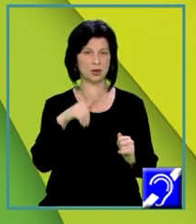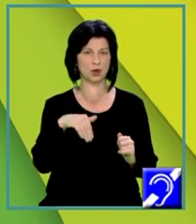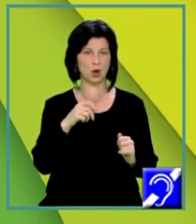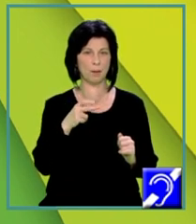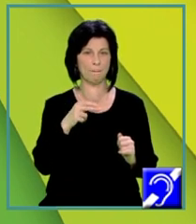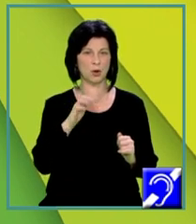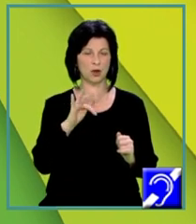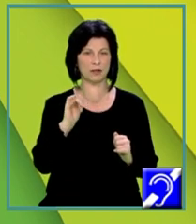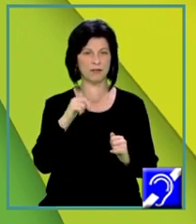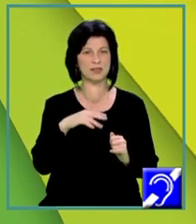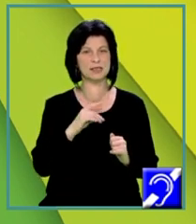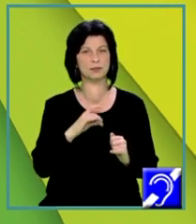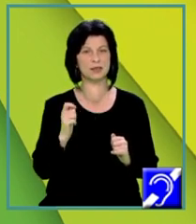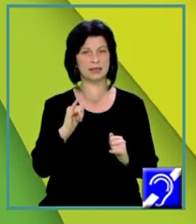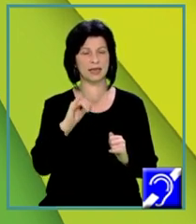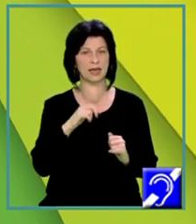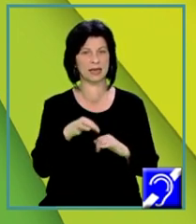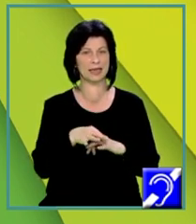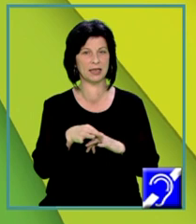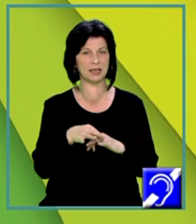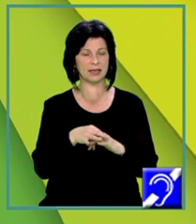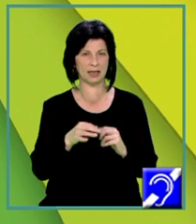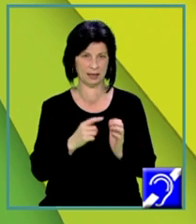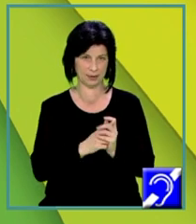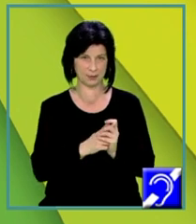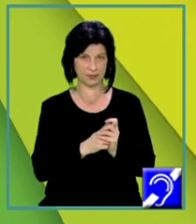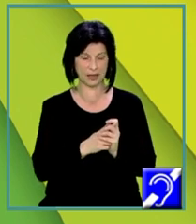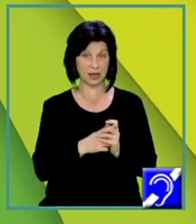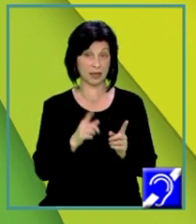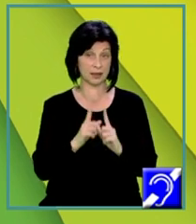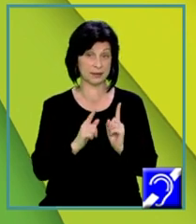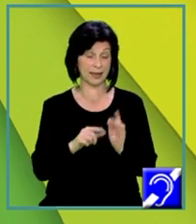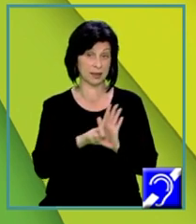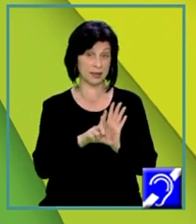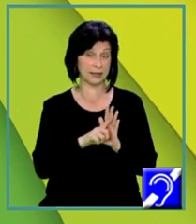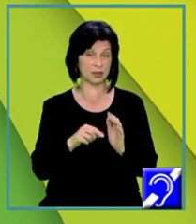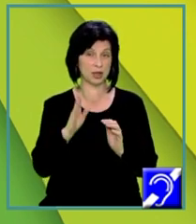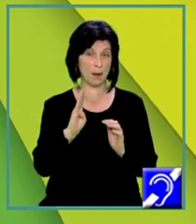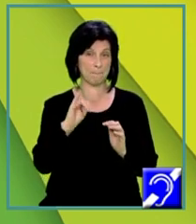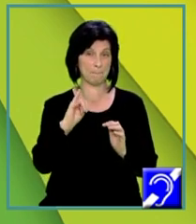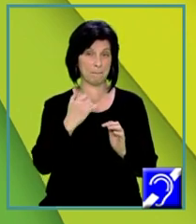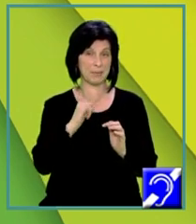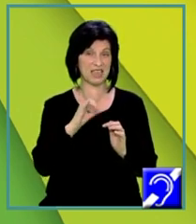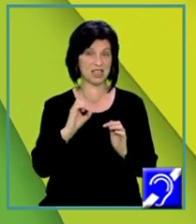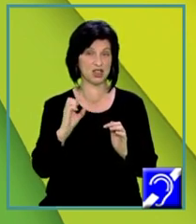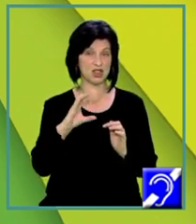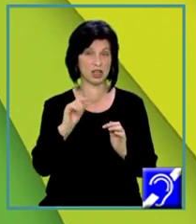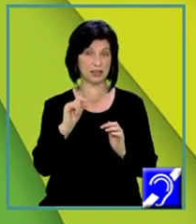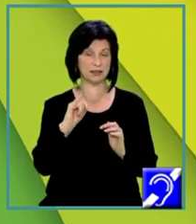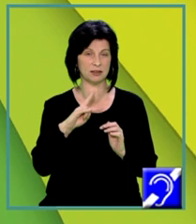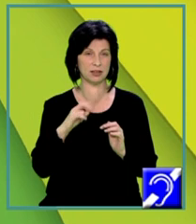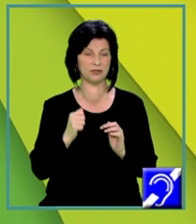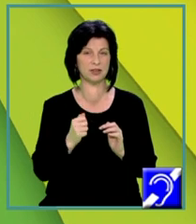în care funcția f este și bijectivă pe lângă faptul că este endomorphism Oho numit automorfism